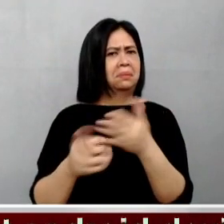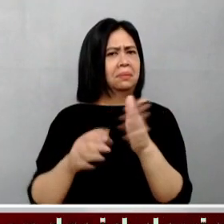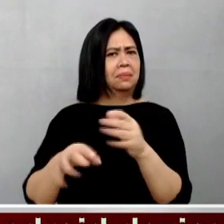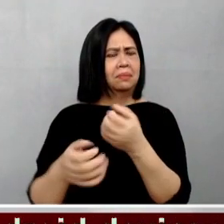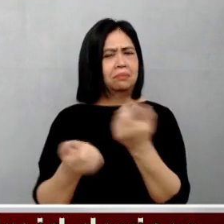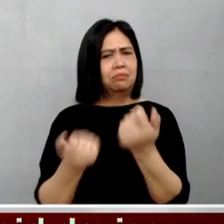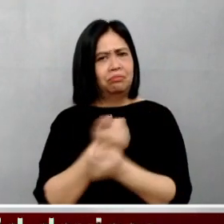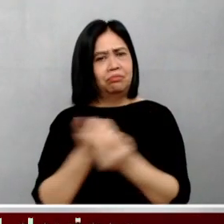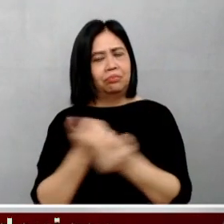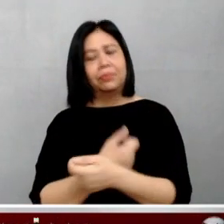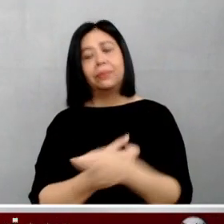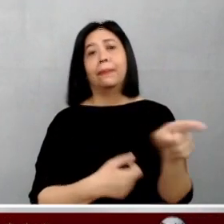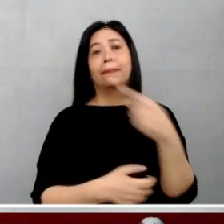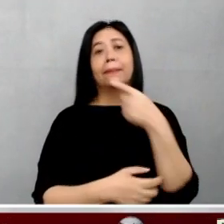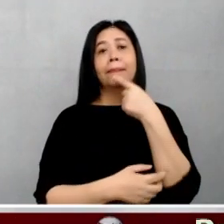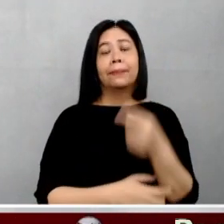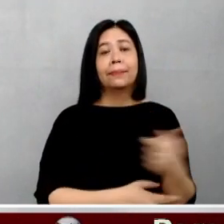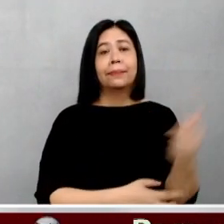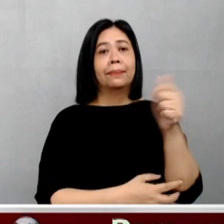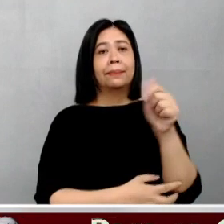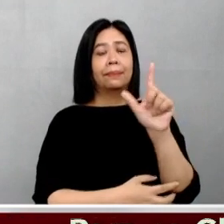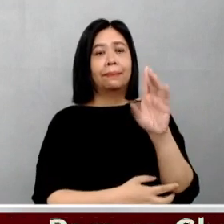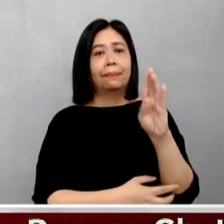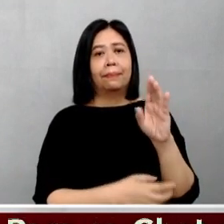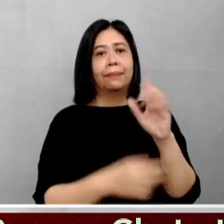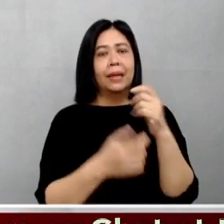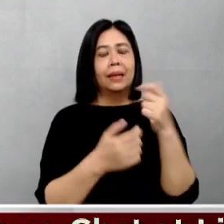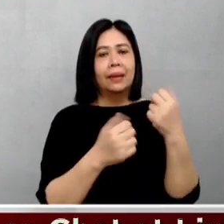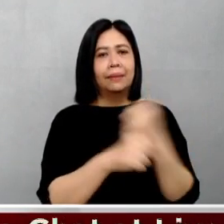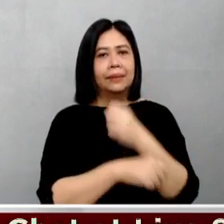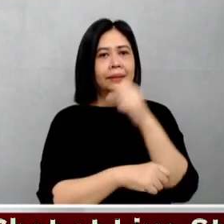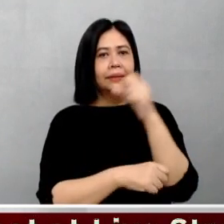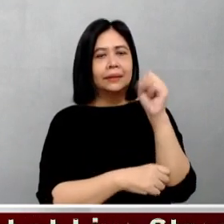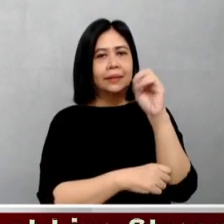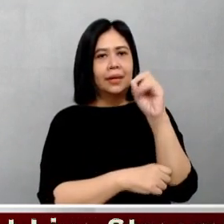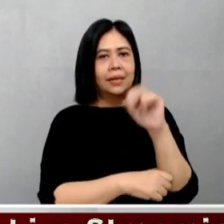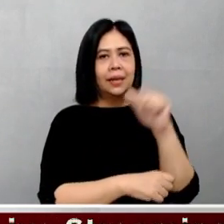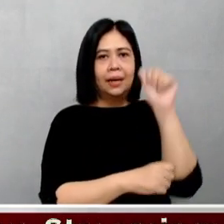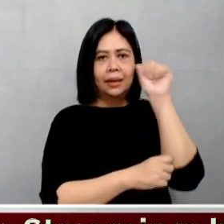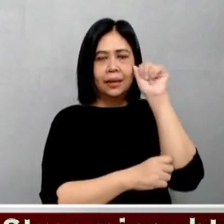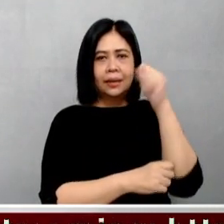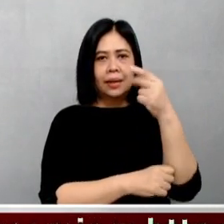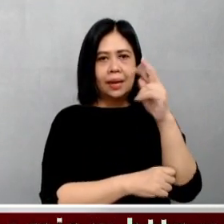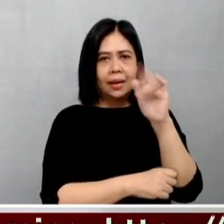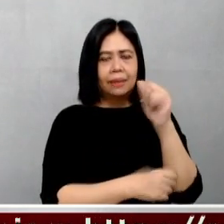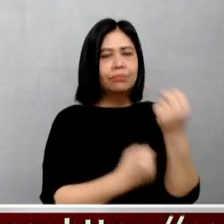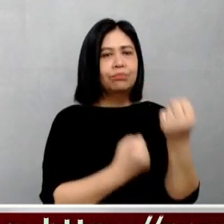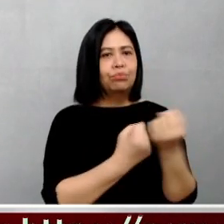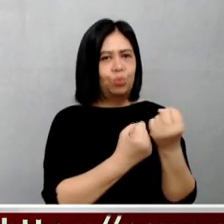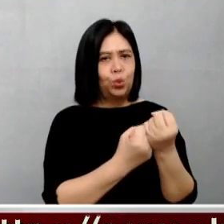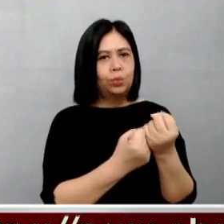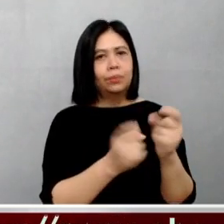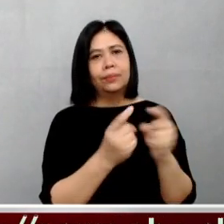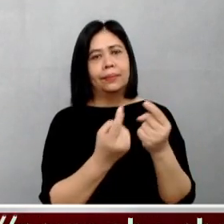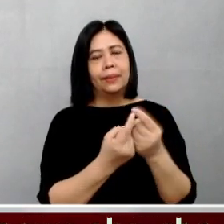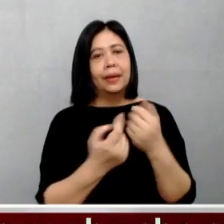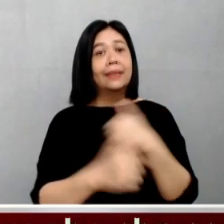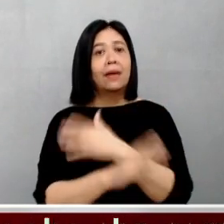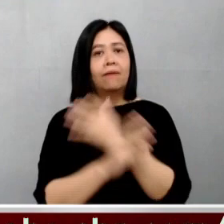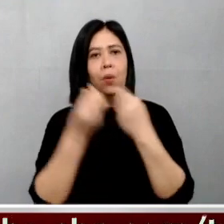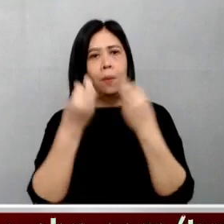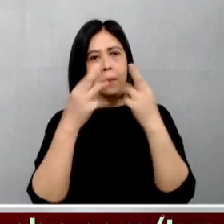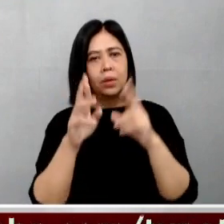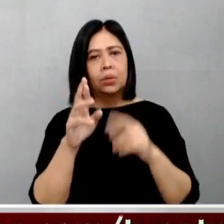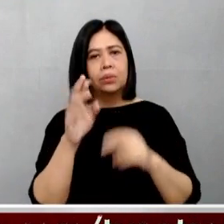inihayag ni laban ng Demokratikong Pilipino President, Senator Sonny Angara, na susuportahan ng partido si Davao City Mayor Sara